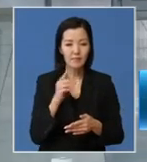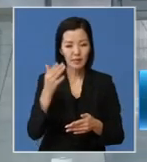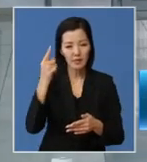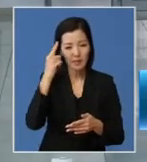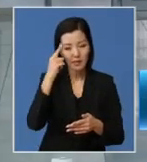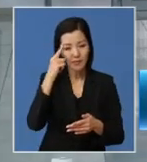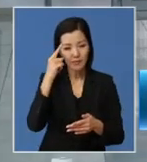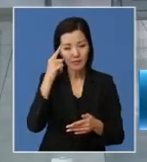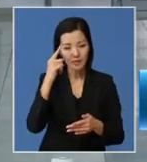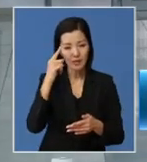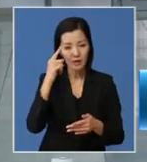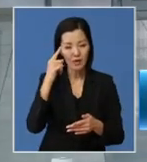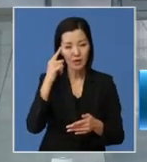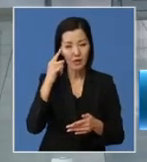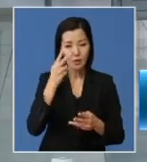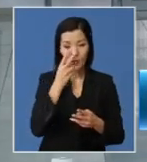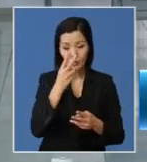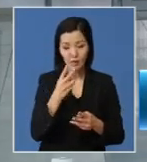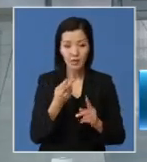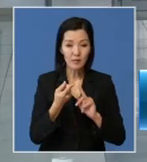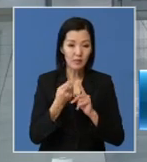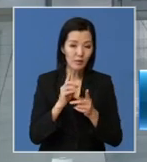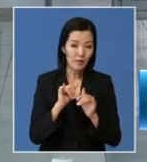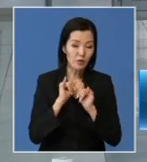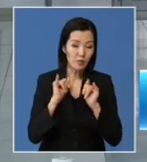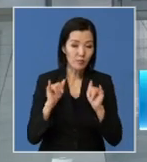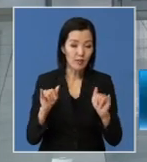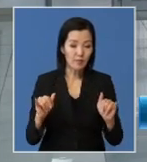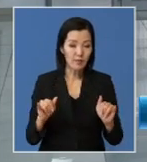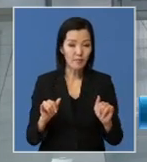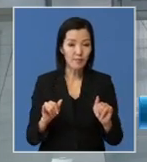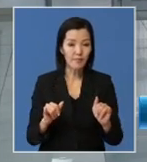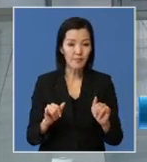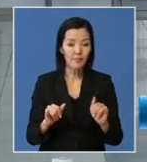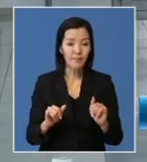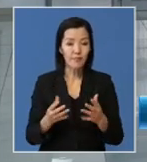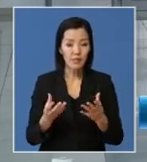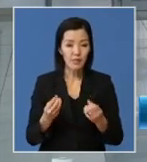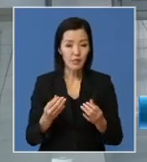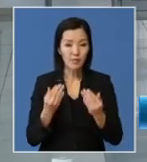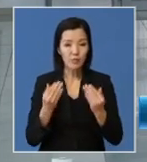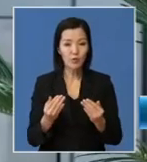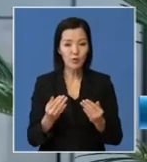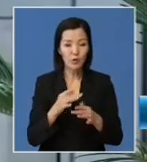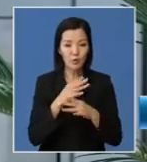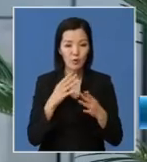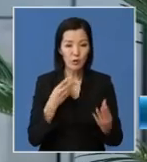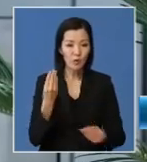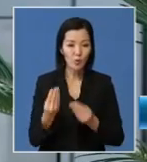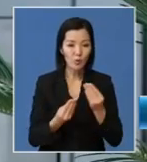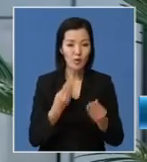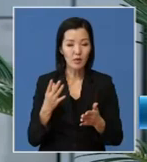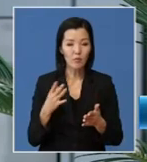санамызды, психологиямызды арттырып, дамытып, оны ары қарай, яғни, дамытады. Және де бүгінгі тренингте бізде көптеген ойындар